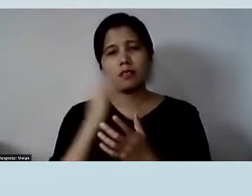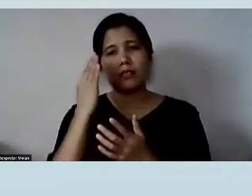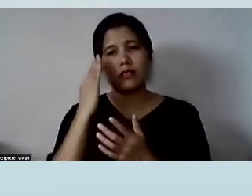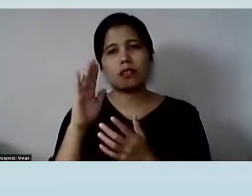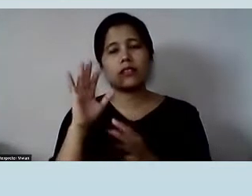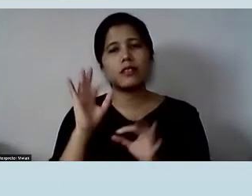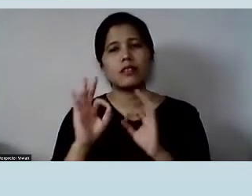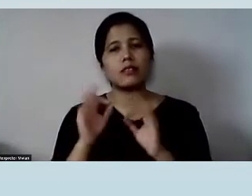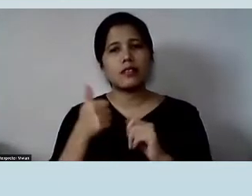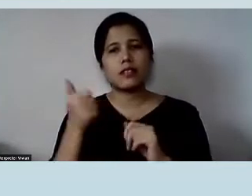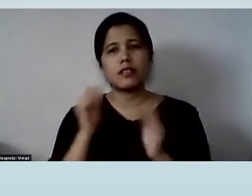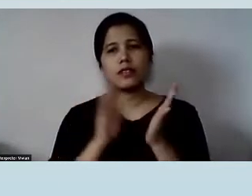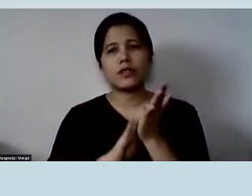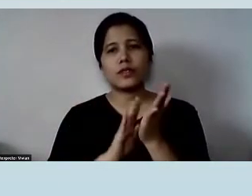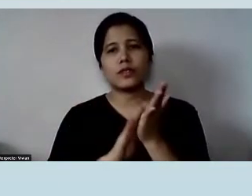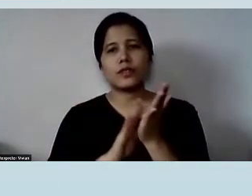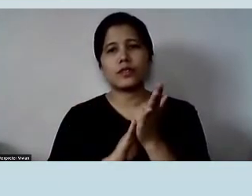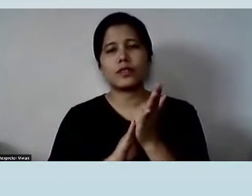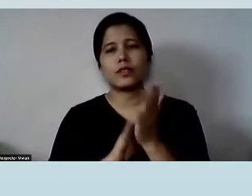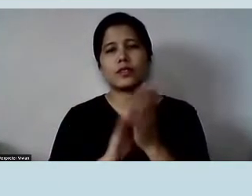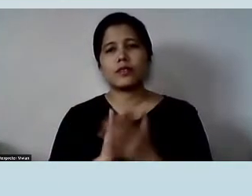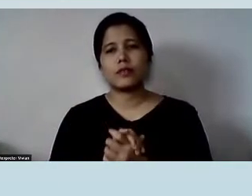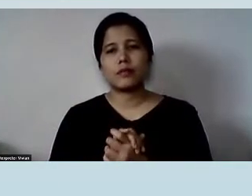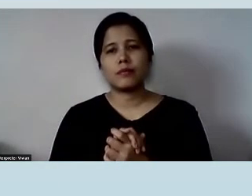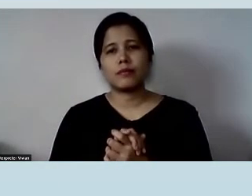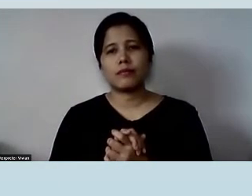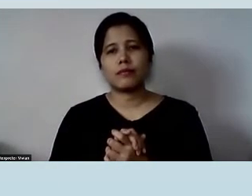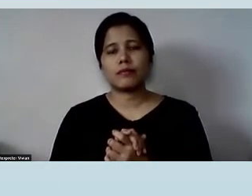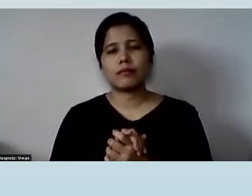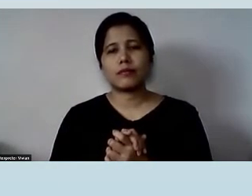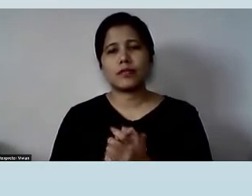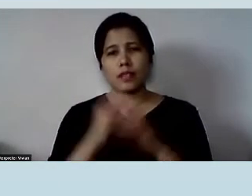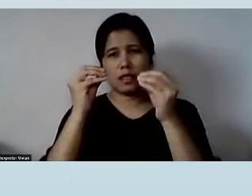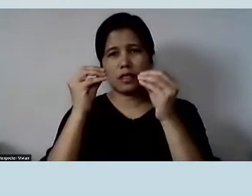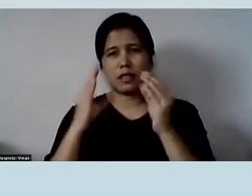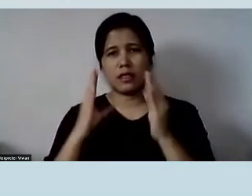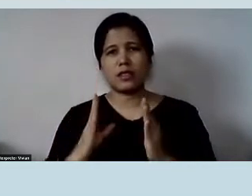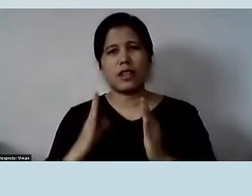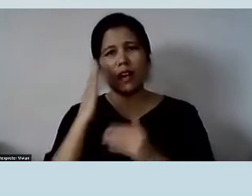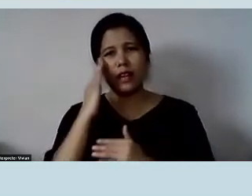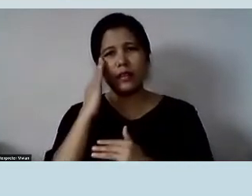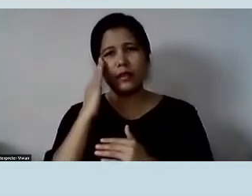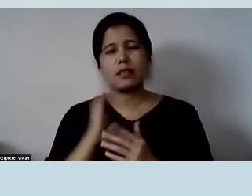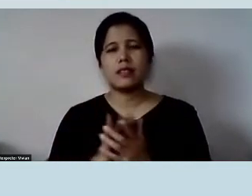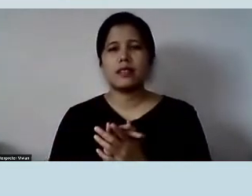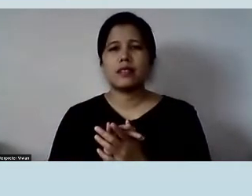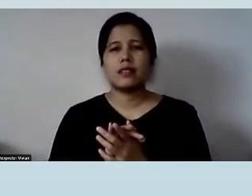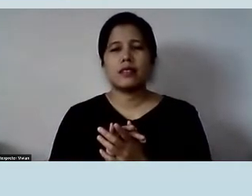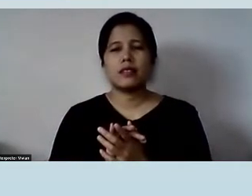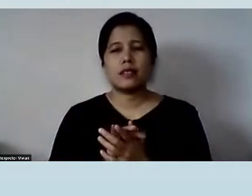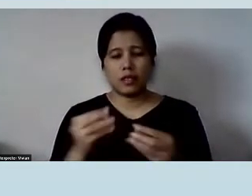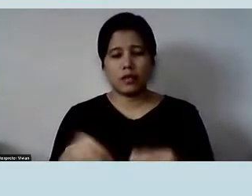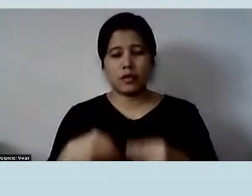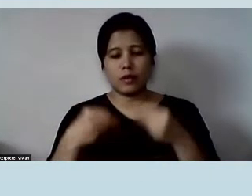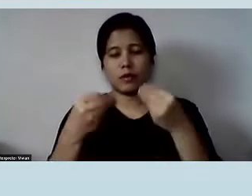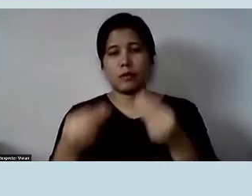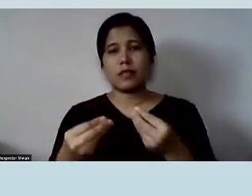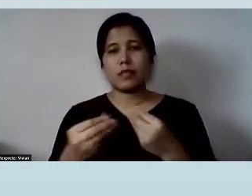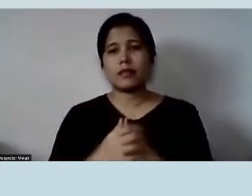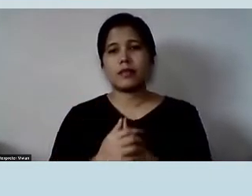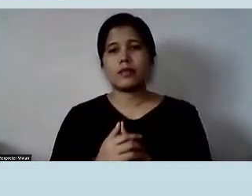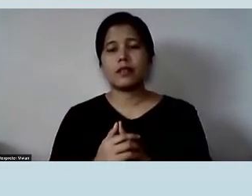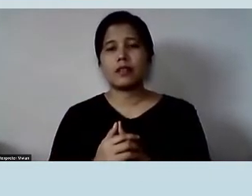other schools kung nire-require po nila. Para yung teacher naman, alam niya, yung ibibigay niyang lesson, ay lalo na